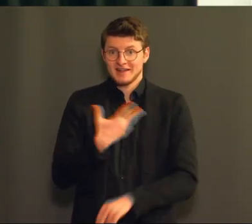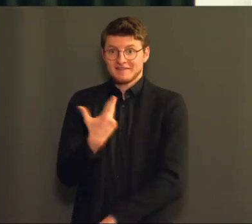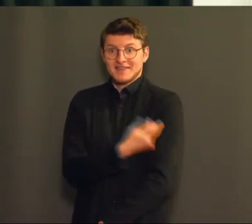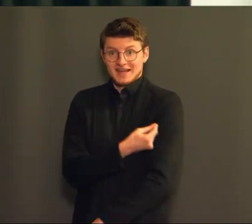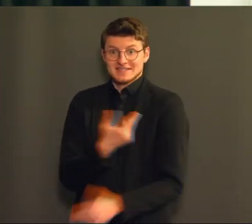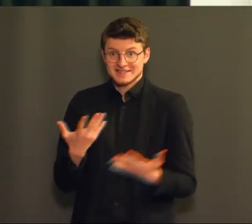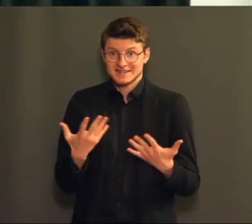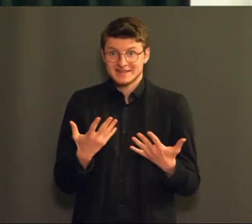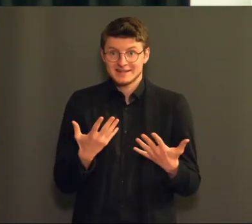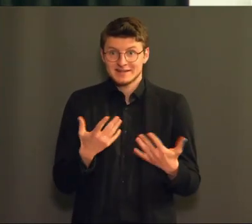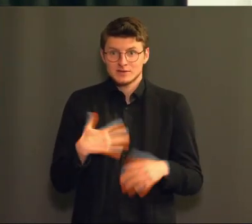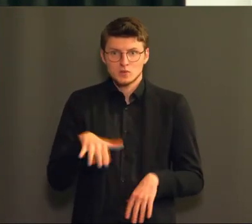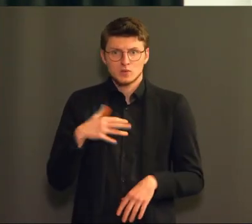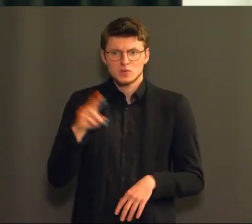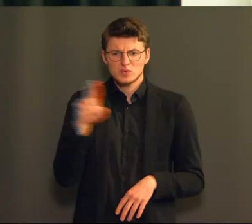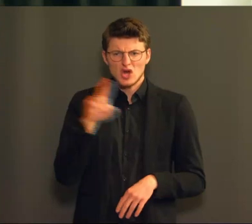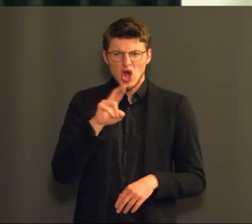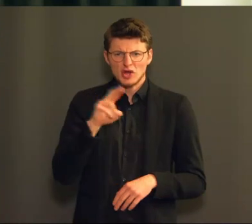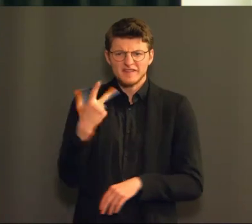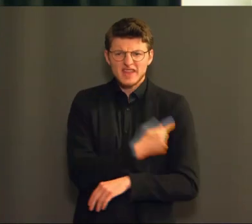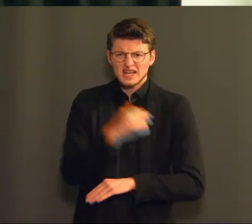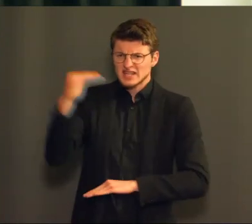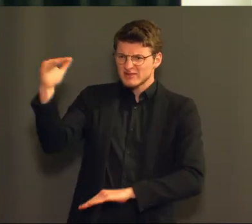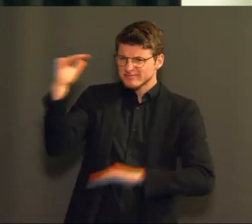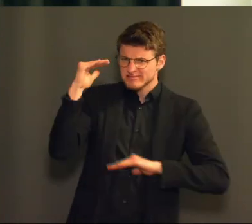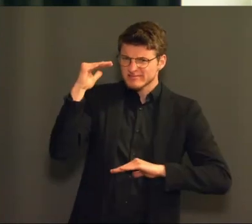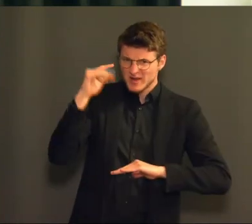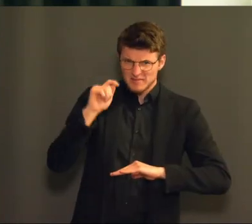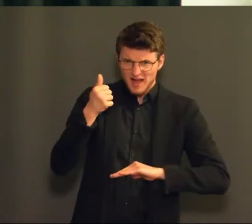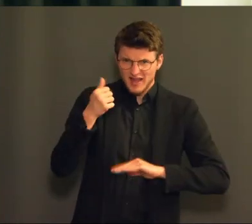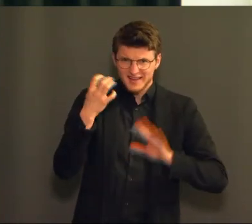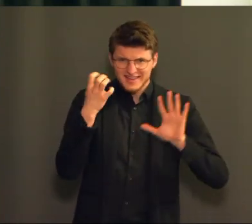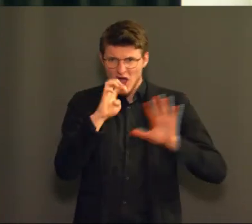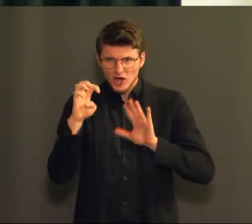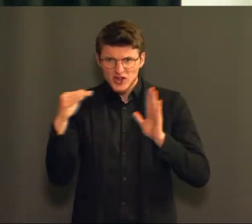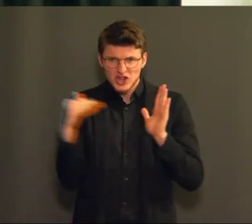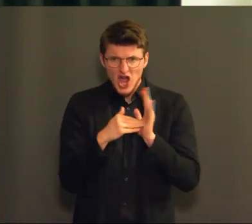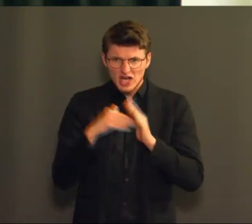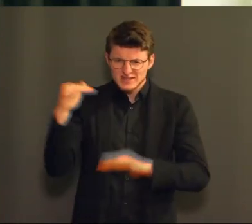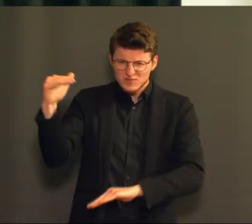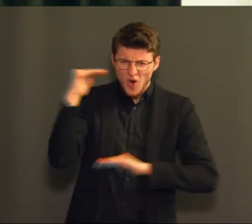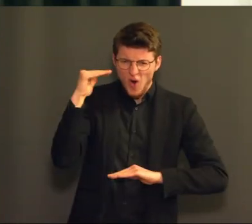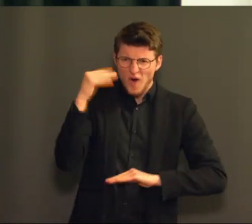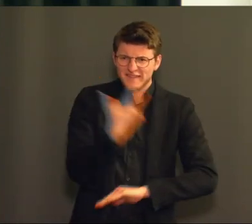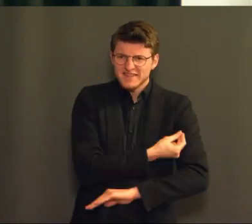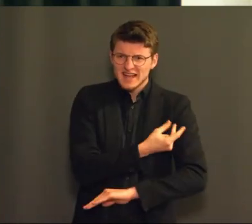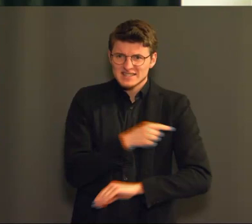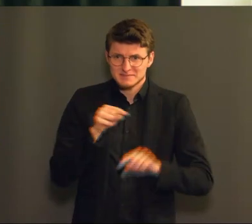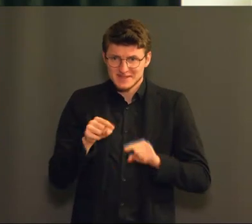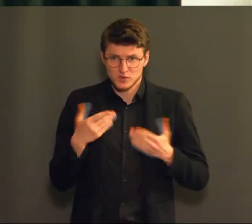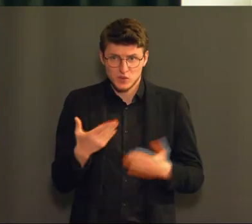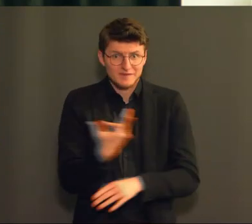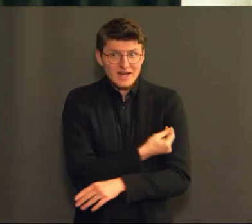land geleverd. Bijna 900.000. Hiermee komt onze vaccinatiecampagne echt op kruissnelheid.